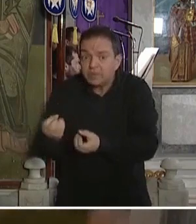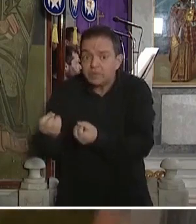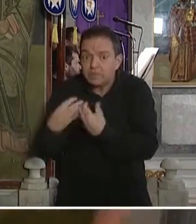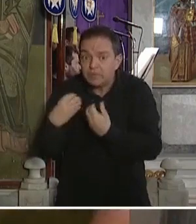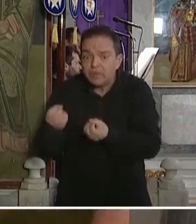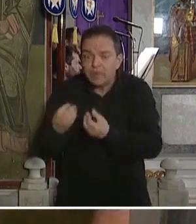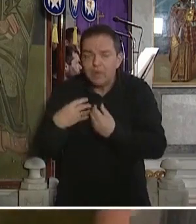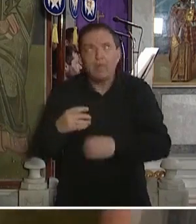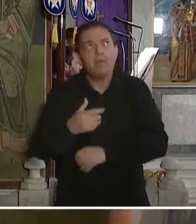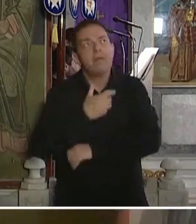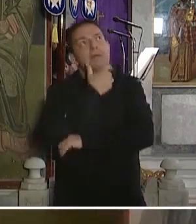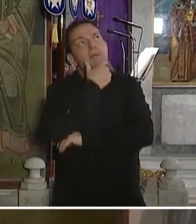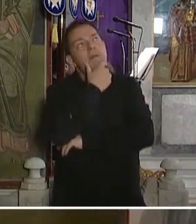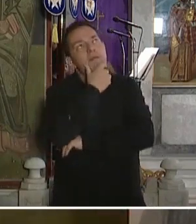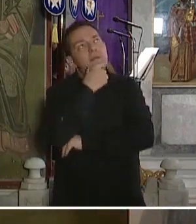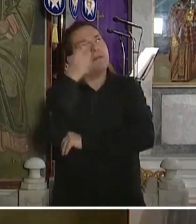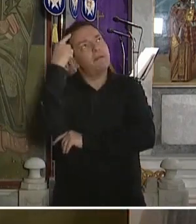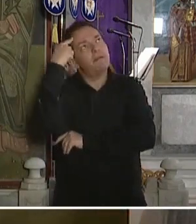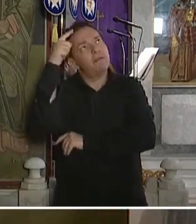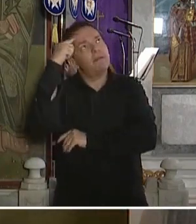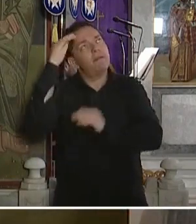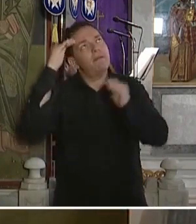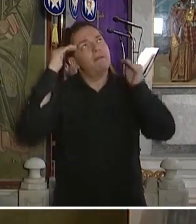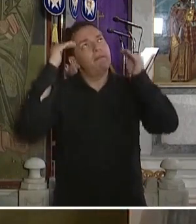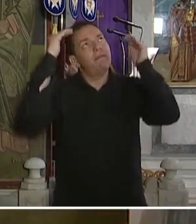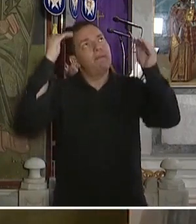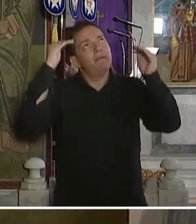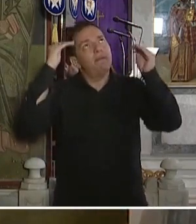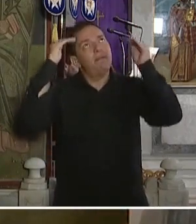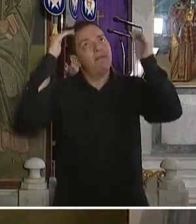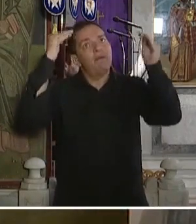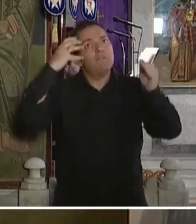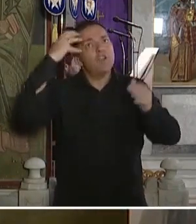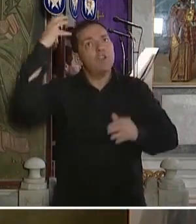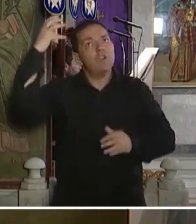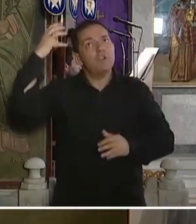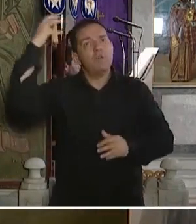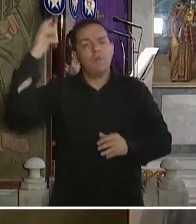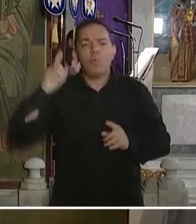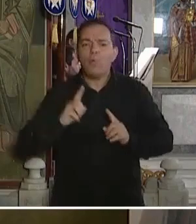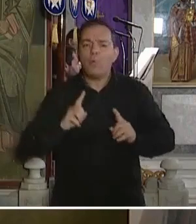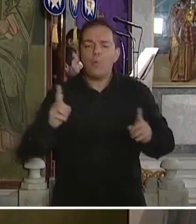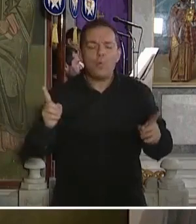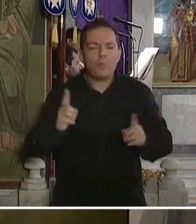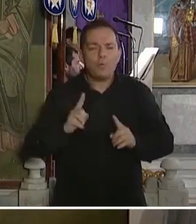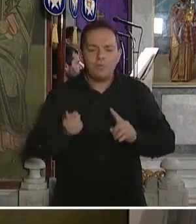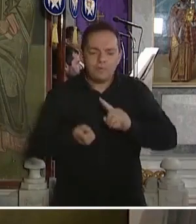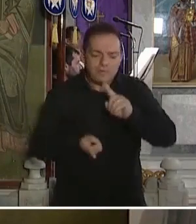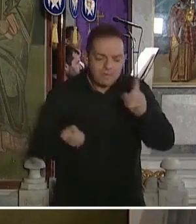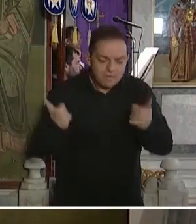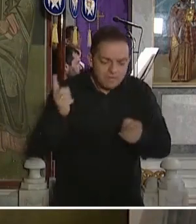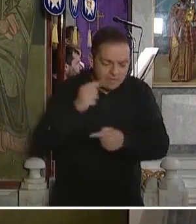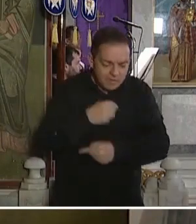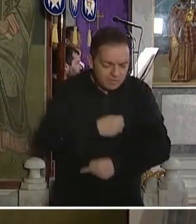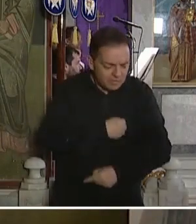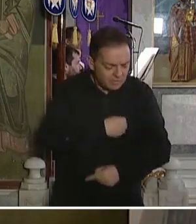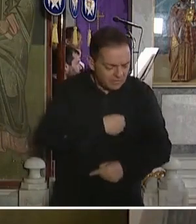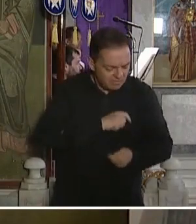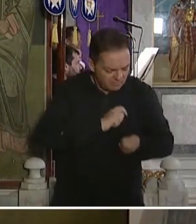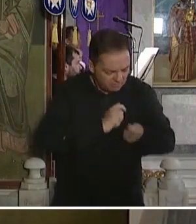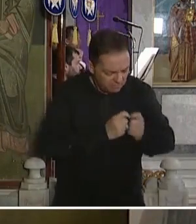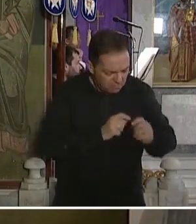χρειάζονται στοχασμούς και ψηλές διδασκαλίες, πρέπει να μαλακώσει λίγο η ψυχή